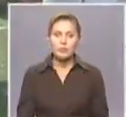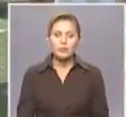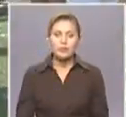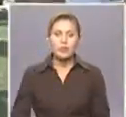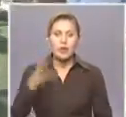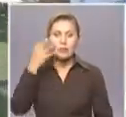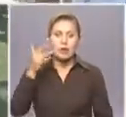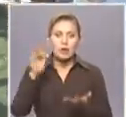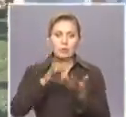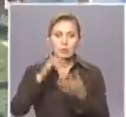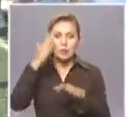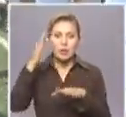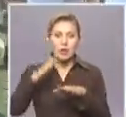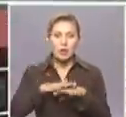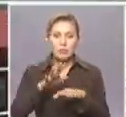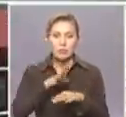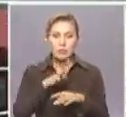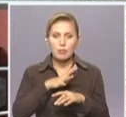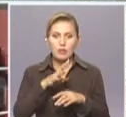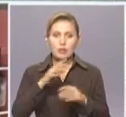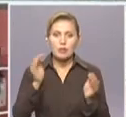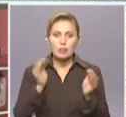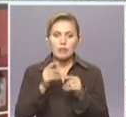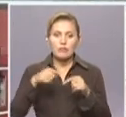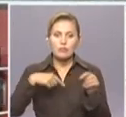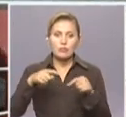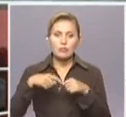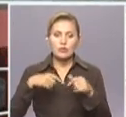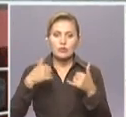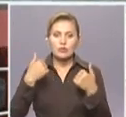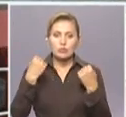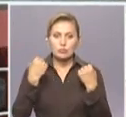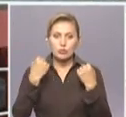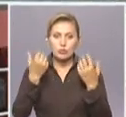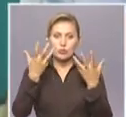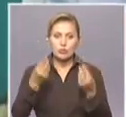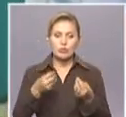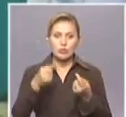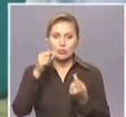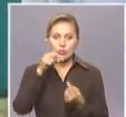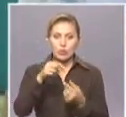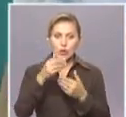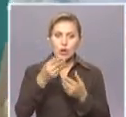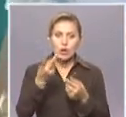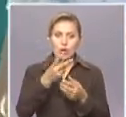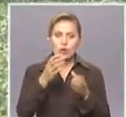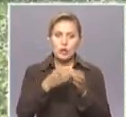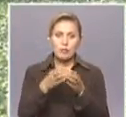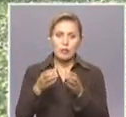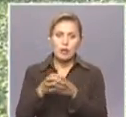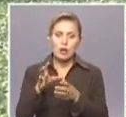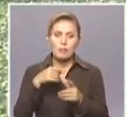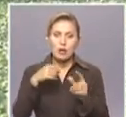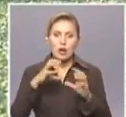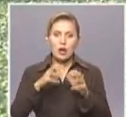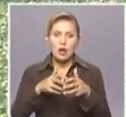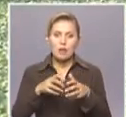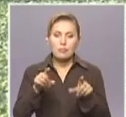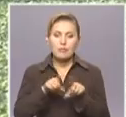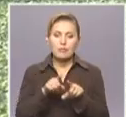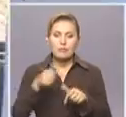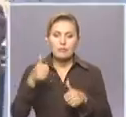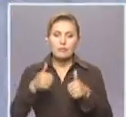Алматы қаласының әкімдігі мұрындық болған шағын футбол турнирі спорт күніне орай ұйымдастырылды. Қос команда бейне бір әлем чемпионатының